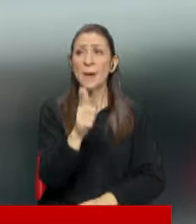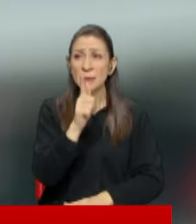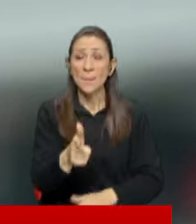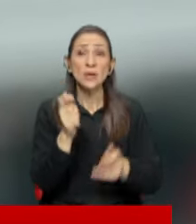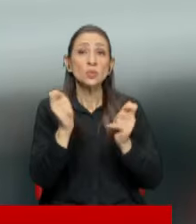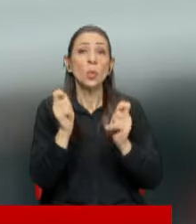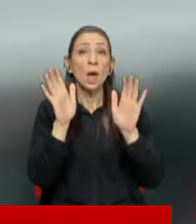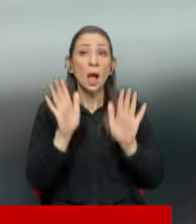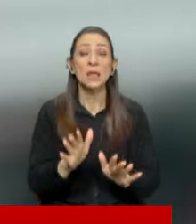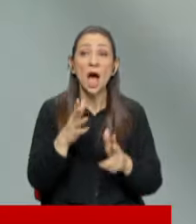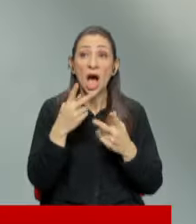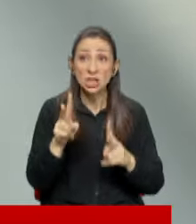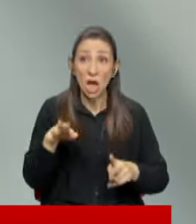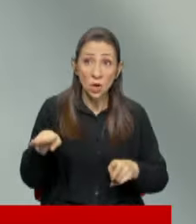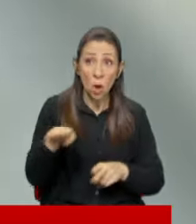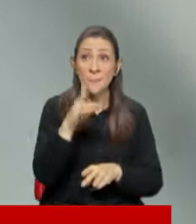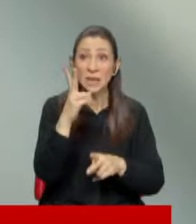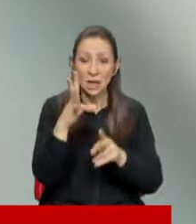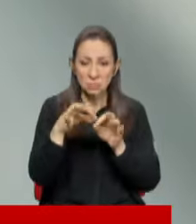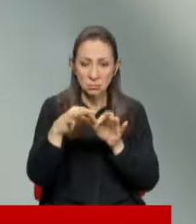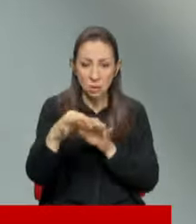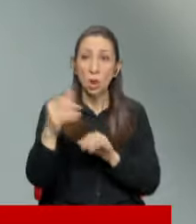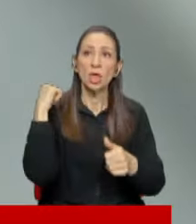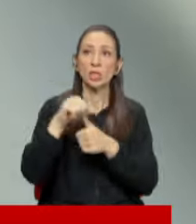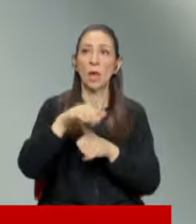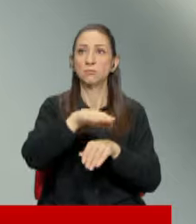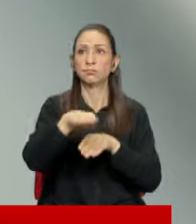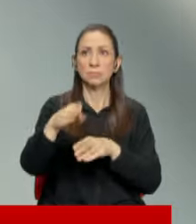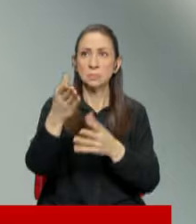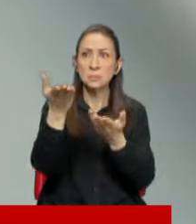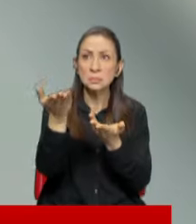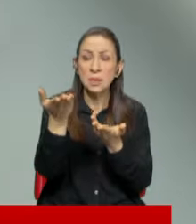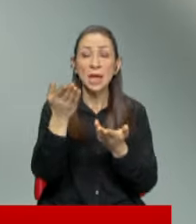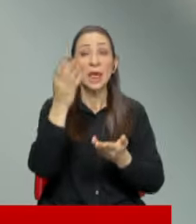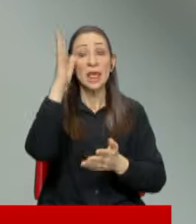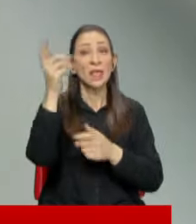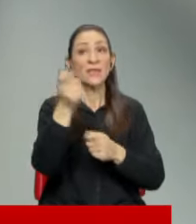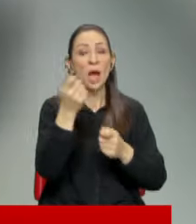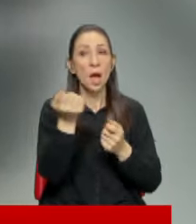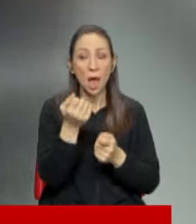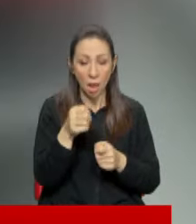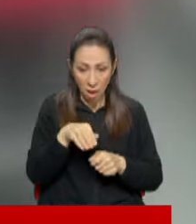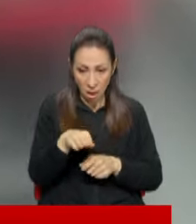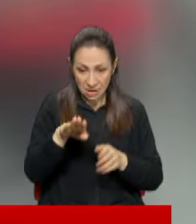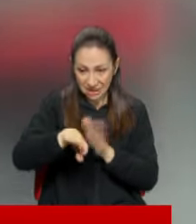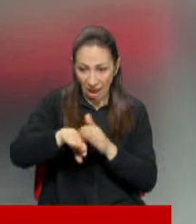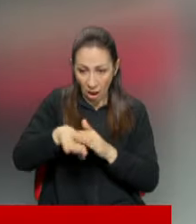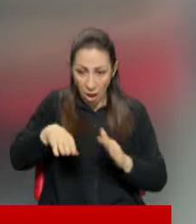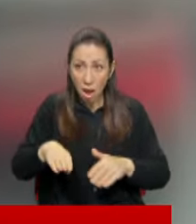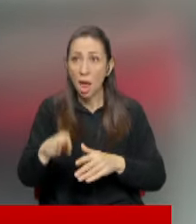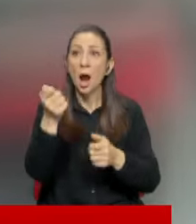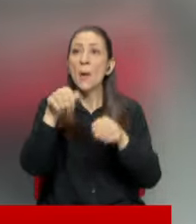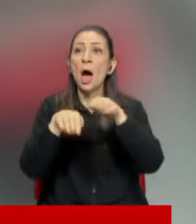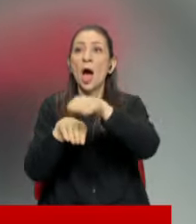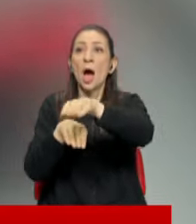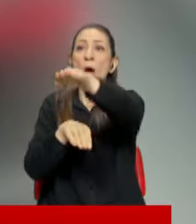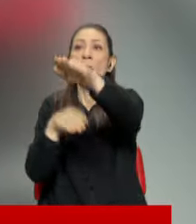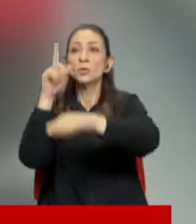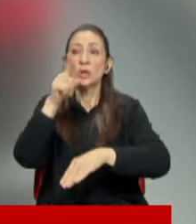zorunda kaldı. Açılan yol birkaç metre sonra yeniden kapandı. İtfaiye aracı emniyet şeridini işgal eden araçlar